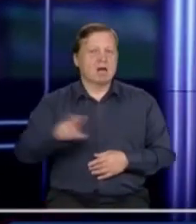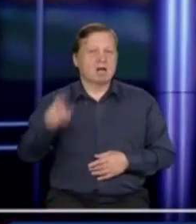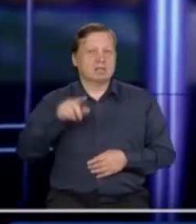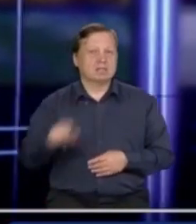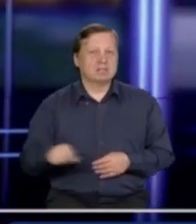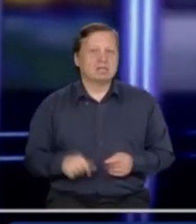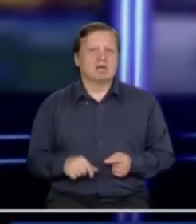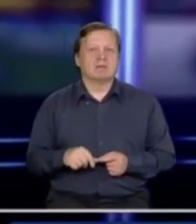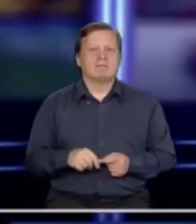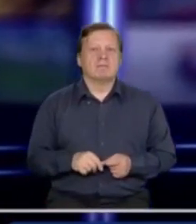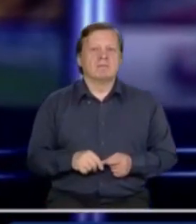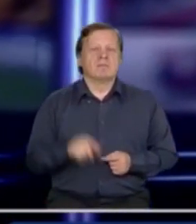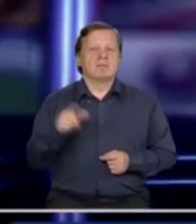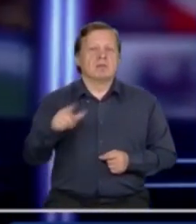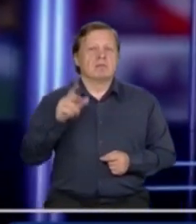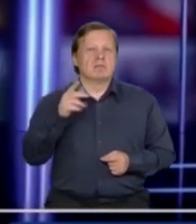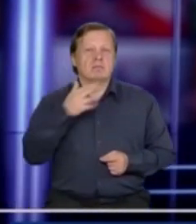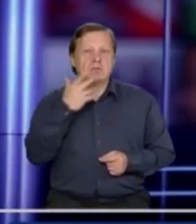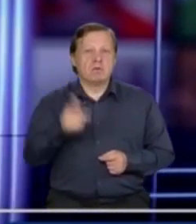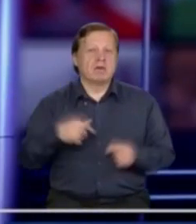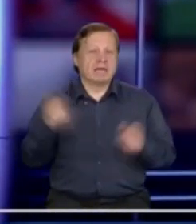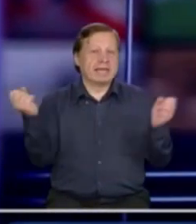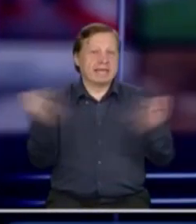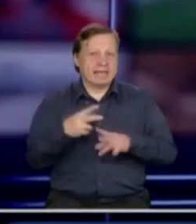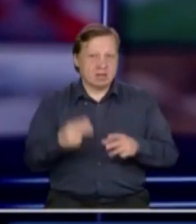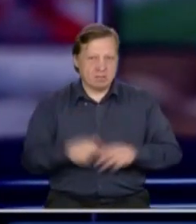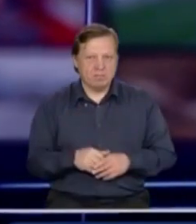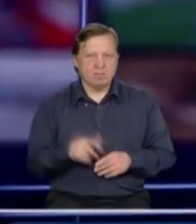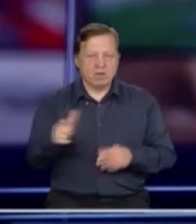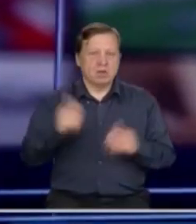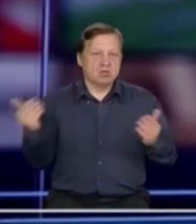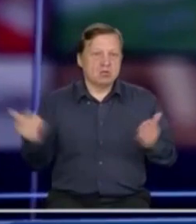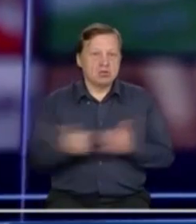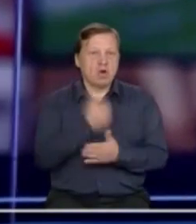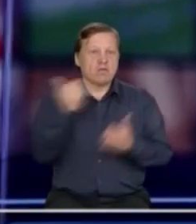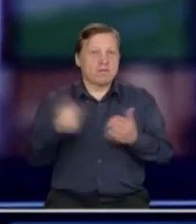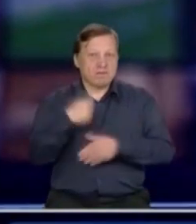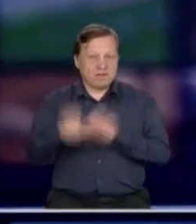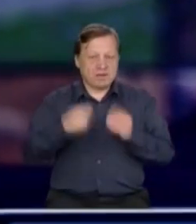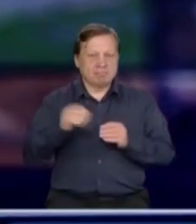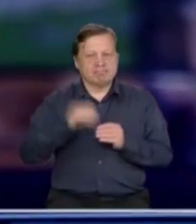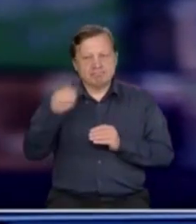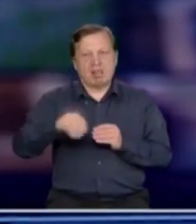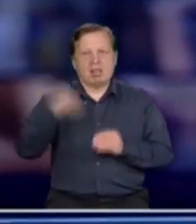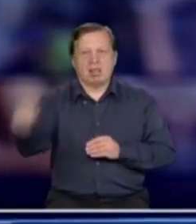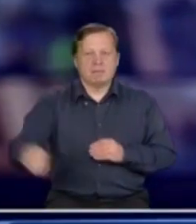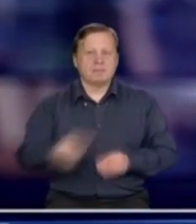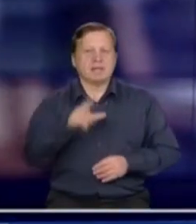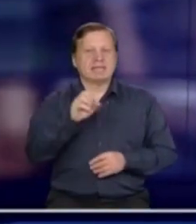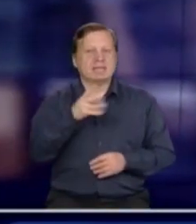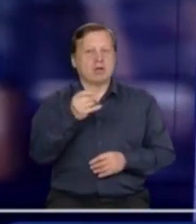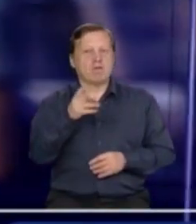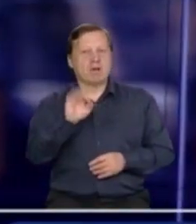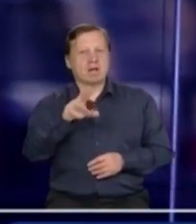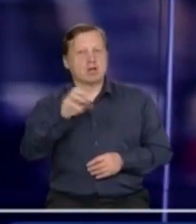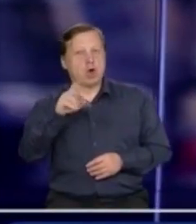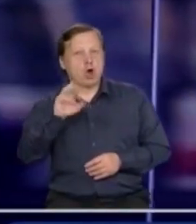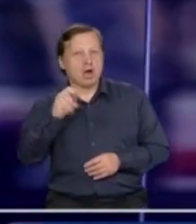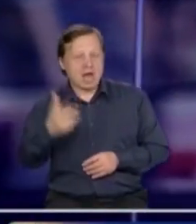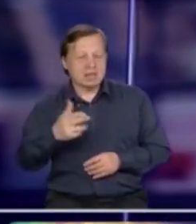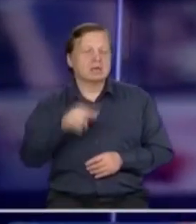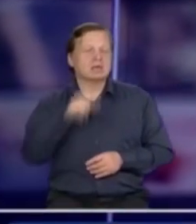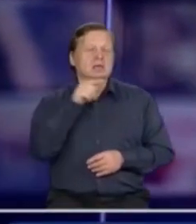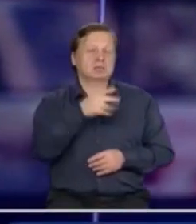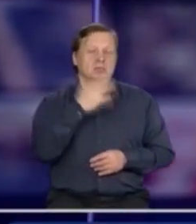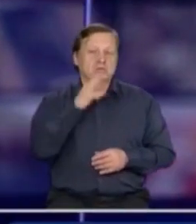praca tak bardzo się zmieni. Premiery kinowe wciąż są przekładane, choć w przypadku nowego filmu Christophera Nolana podobno już wszystko jest zapięte na